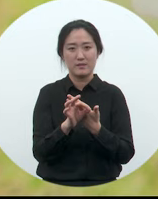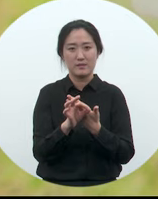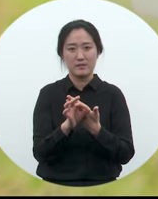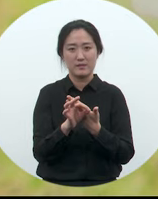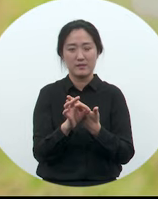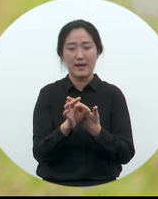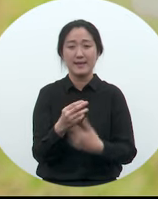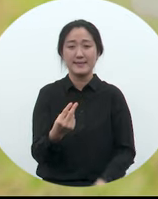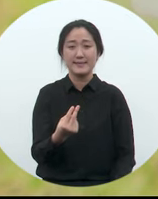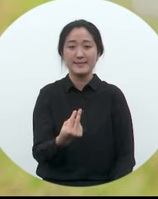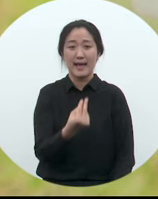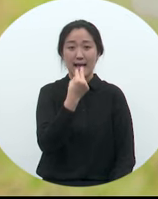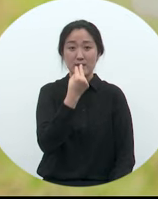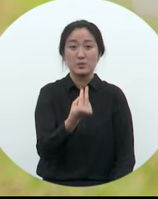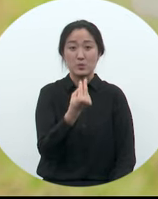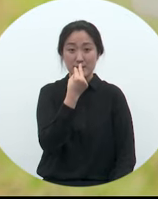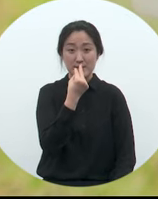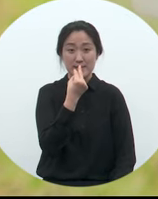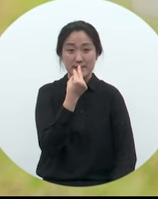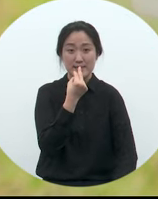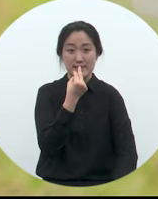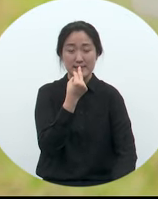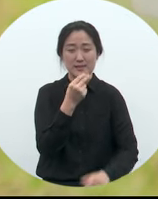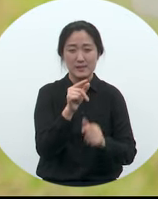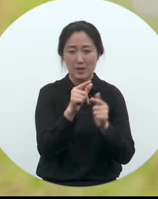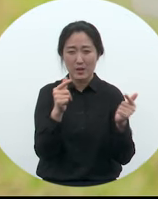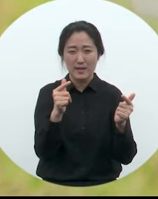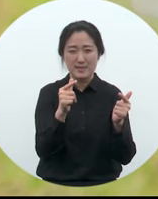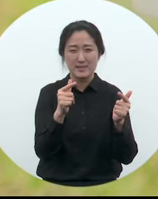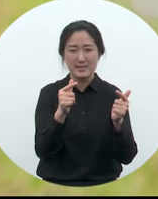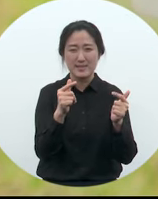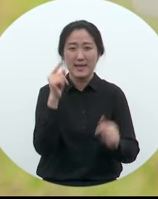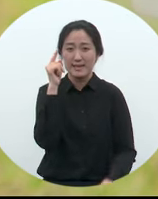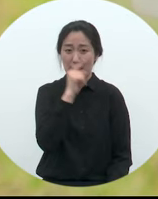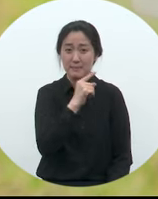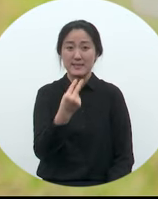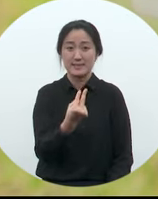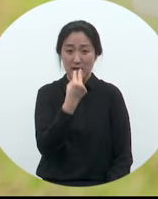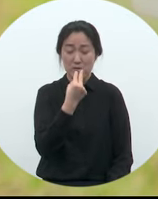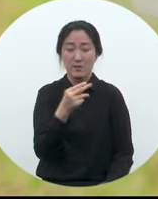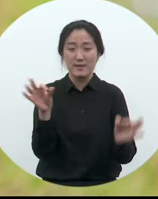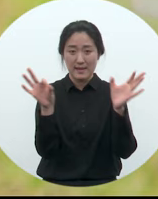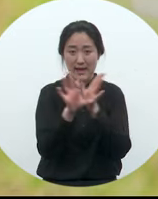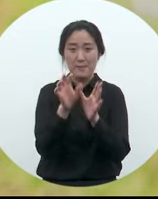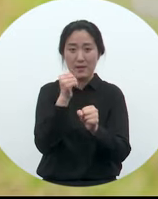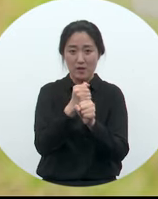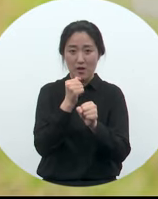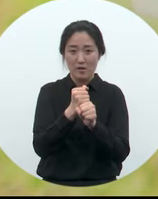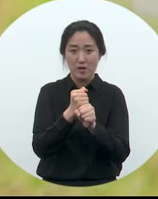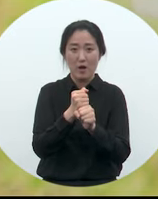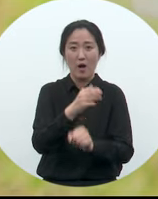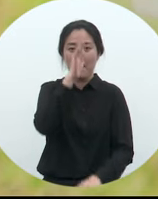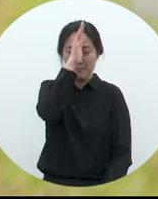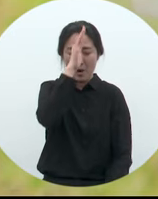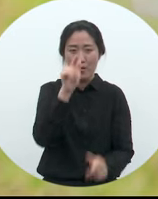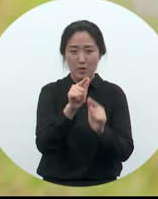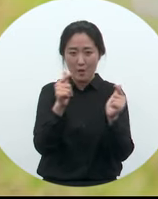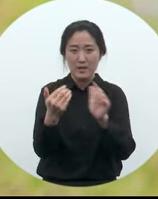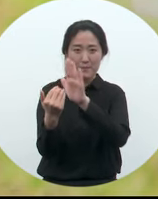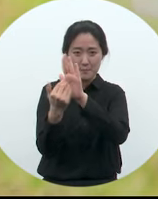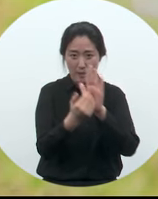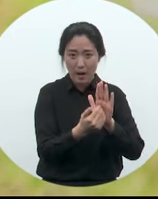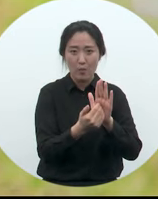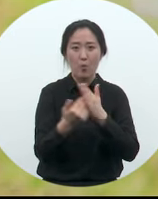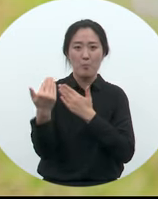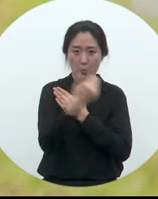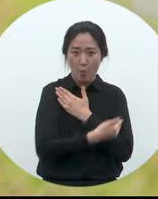이런 활성산소를 없애서 우리가 잔병 치레를 막을 수도 있고 그리고 노화도 방지되고 그리고